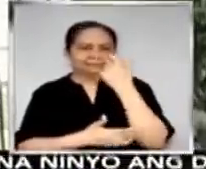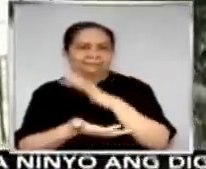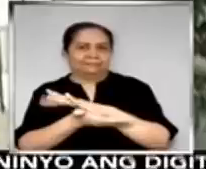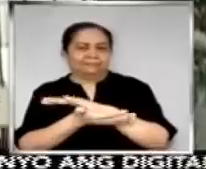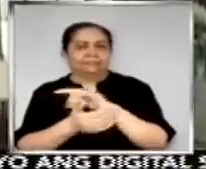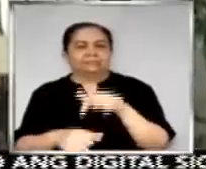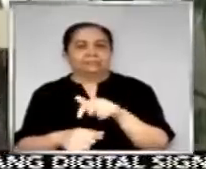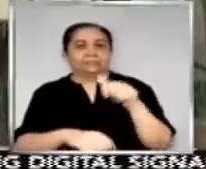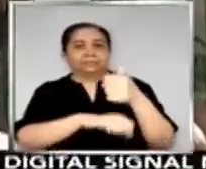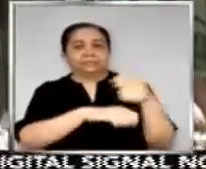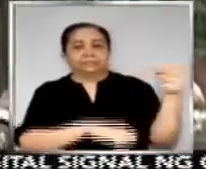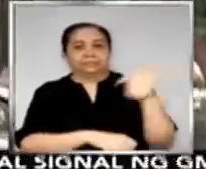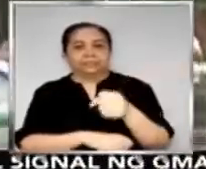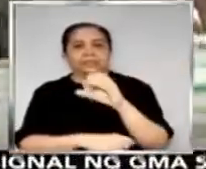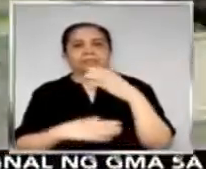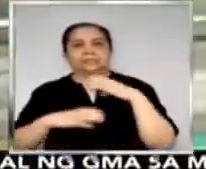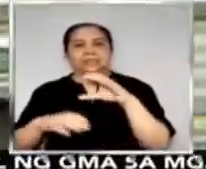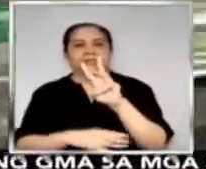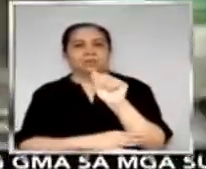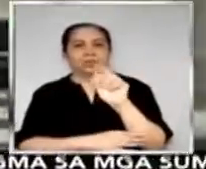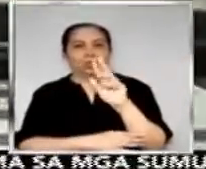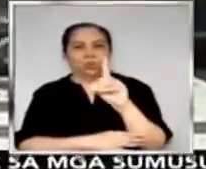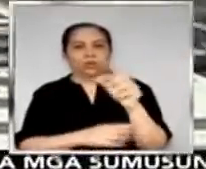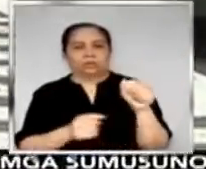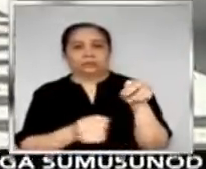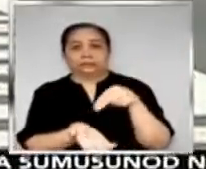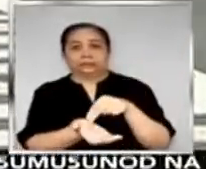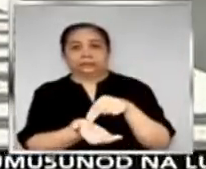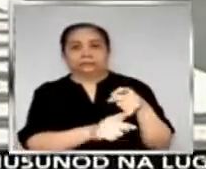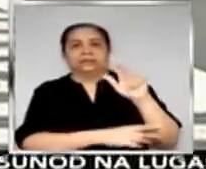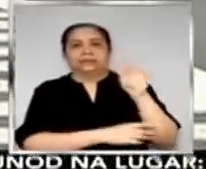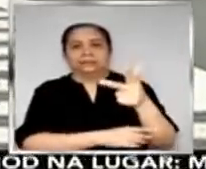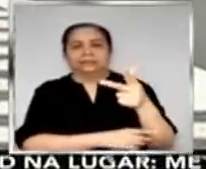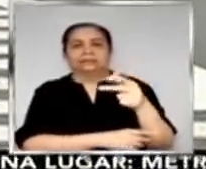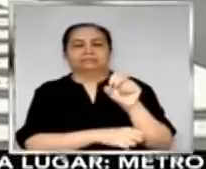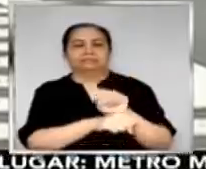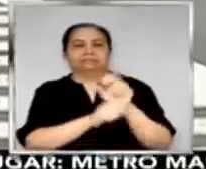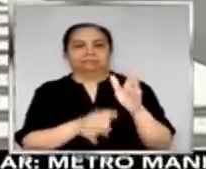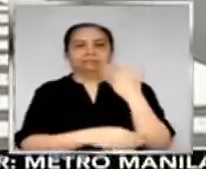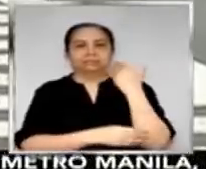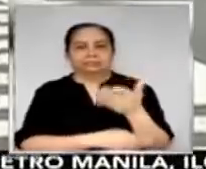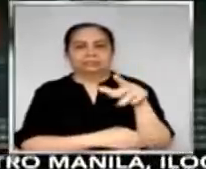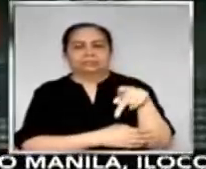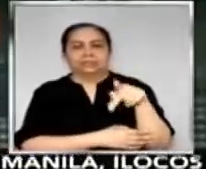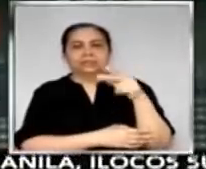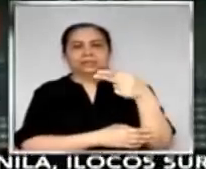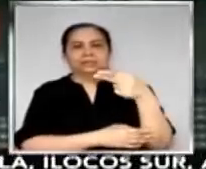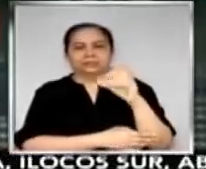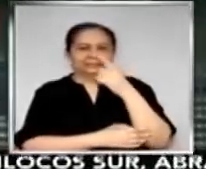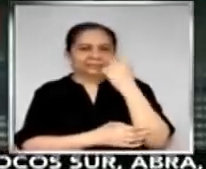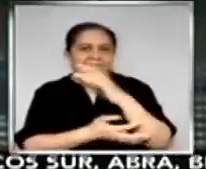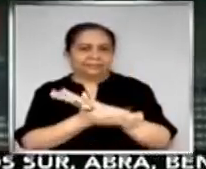siya sa charity ward ng ospital. Ang naturang nurse, ang ikatlong healthcare worker na namatay sa PHC dahil sa COVID. Inaalam pa